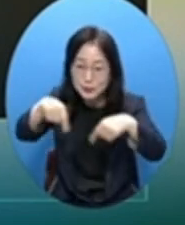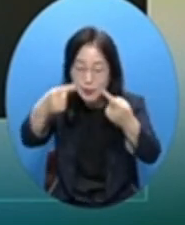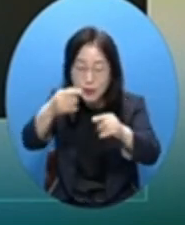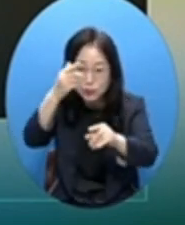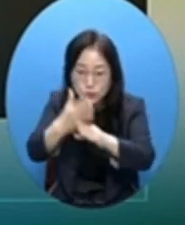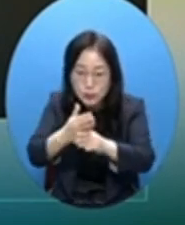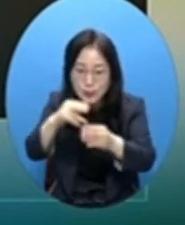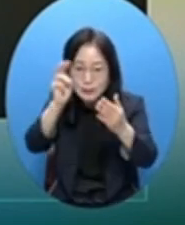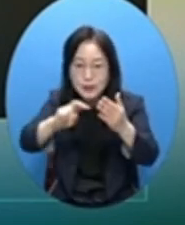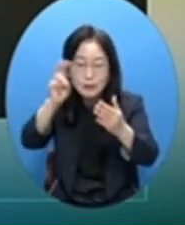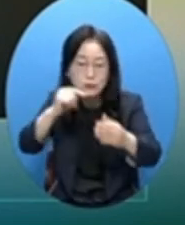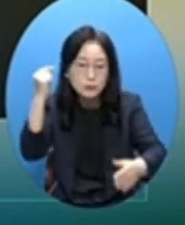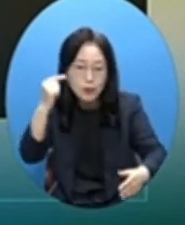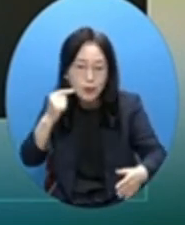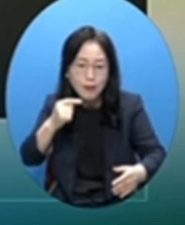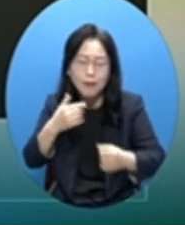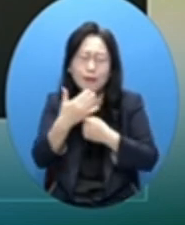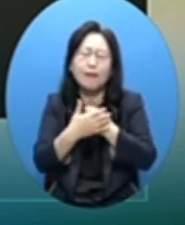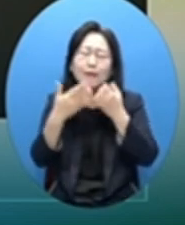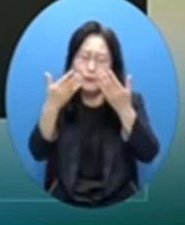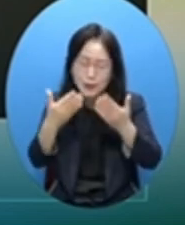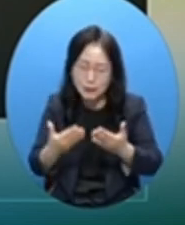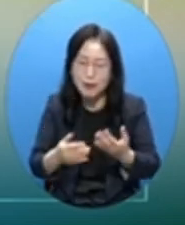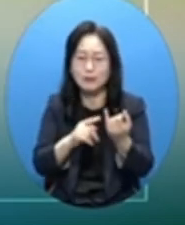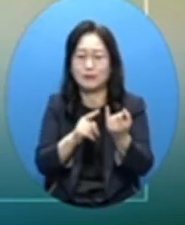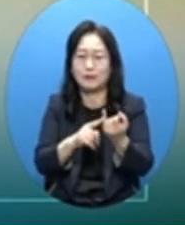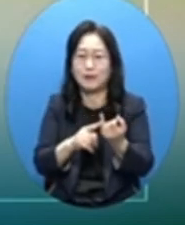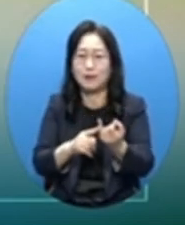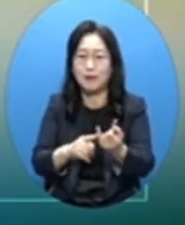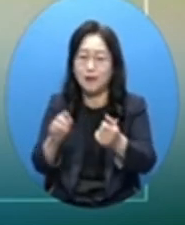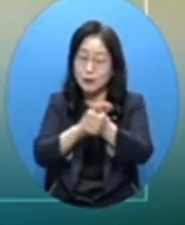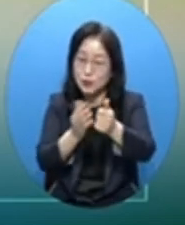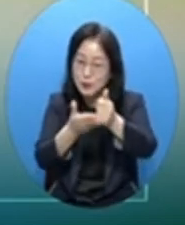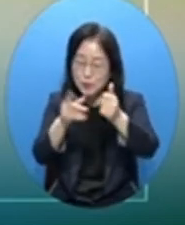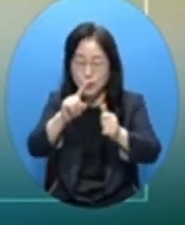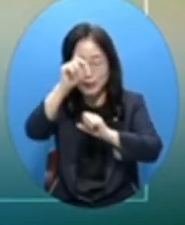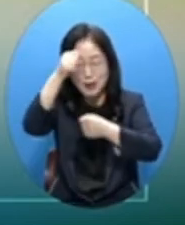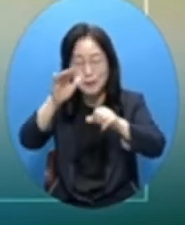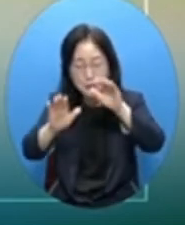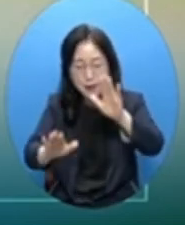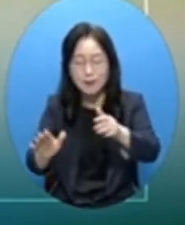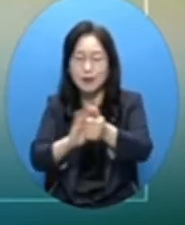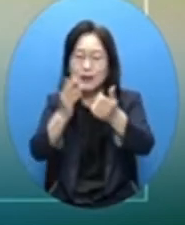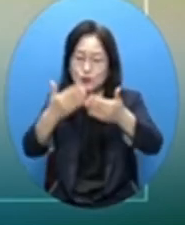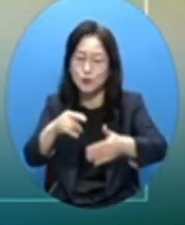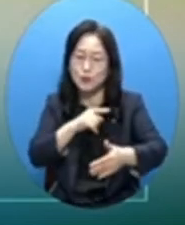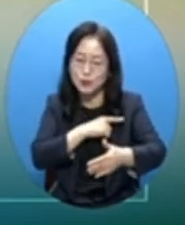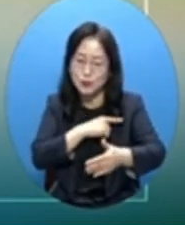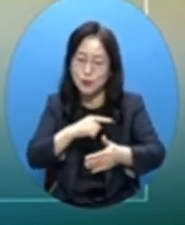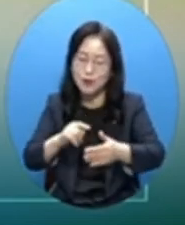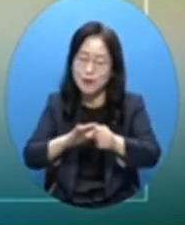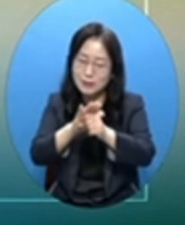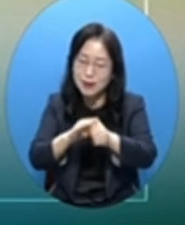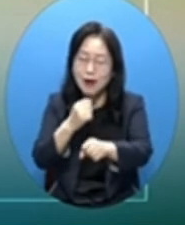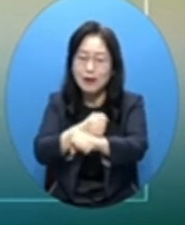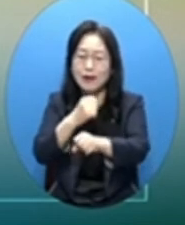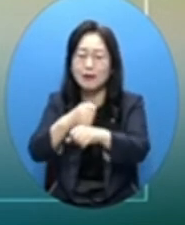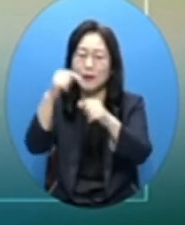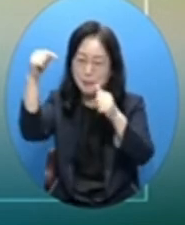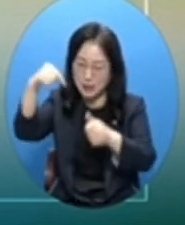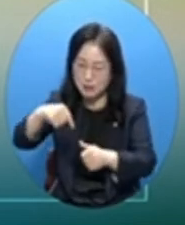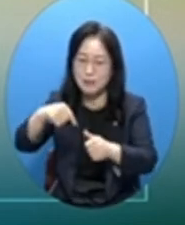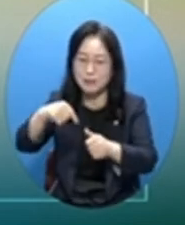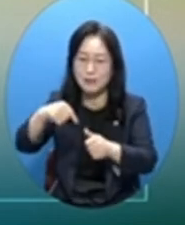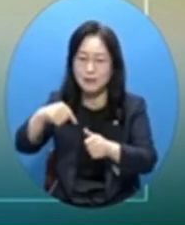받았습니다 성립이란 찬양의 이름 가사가 나옵니다네 발을 닦아주사 먼저 섬기시고 서로 사랑하라 말씀하셨 말씀하셨네이